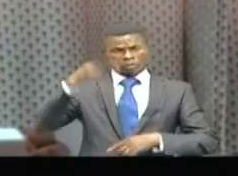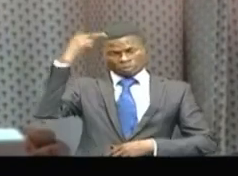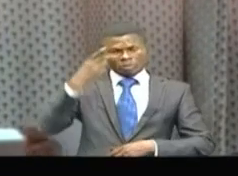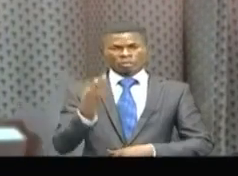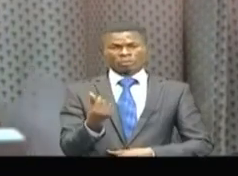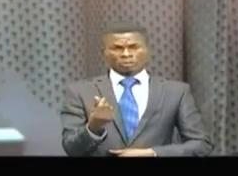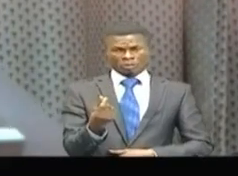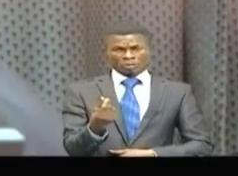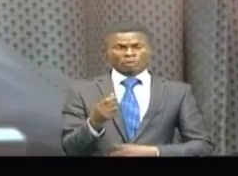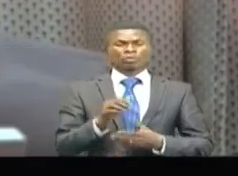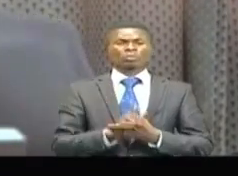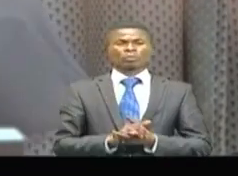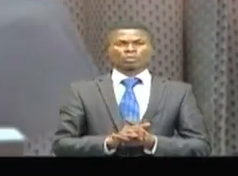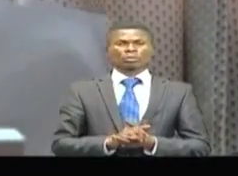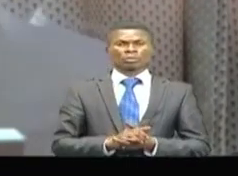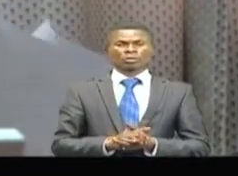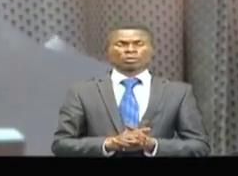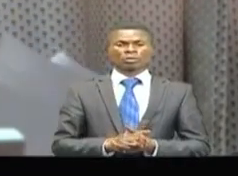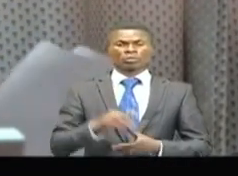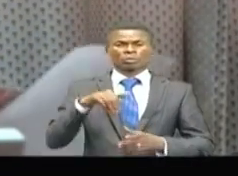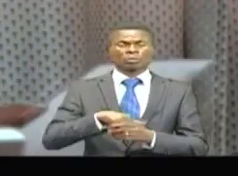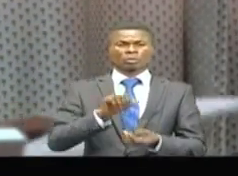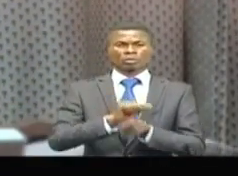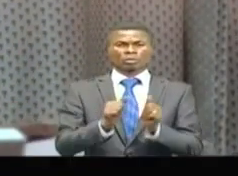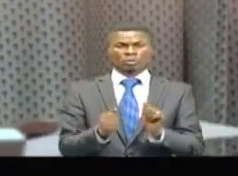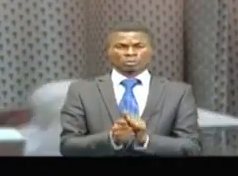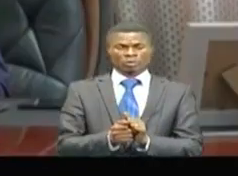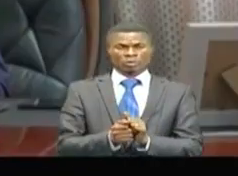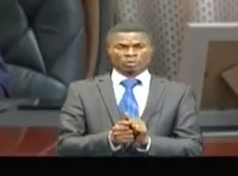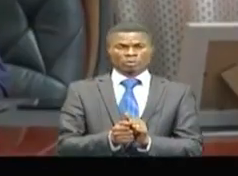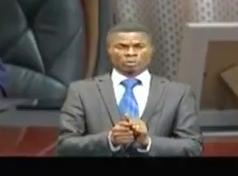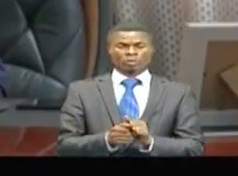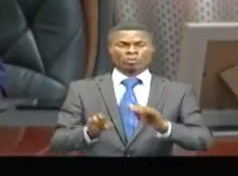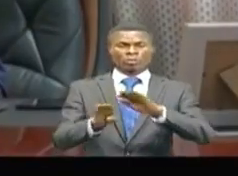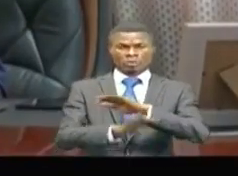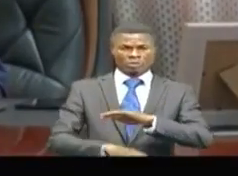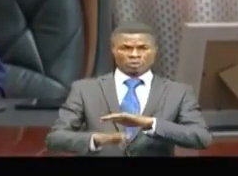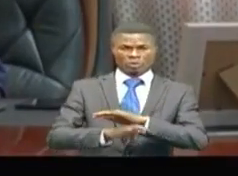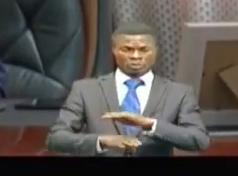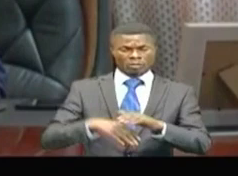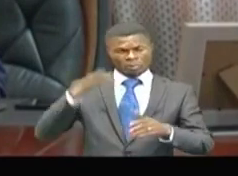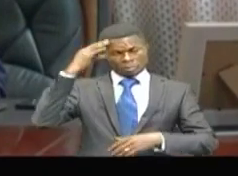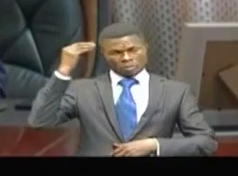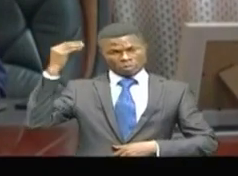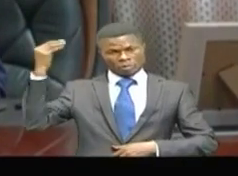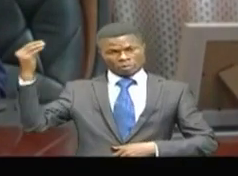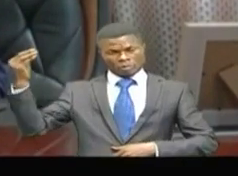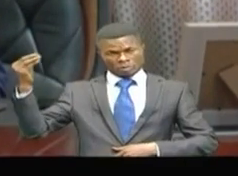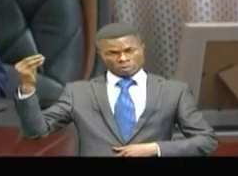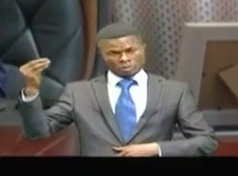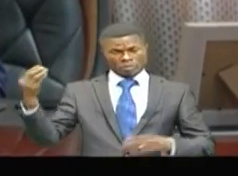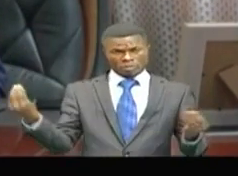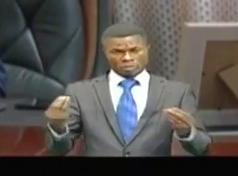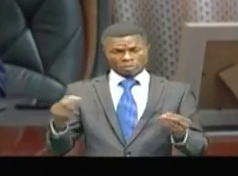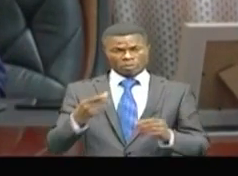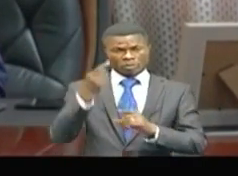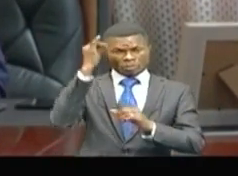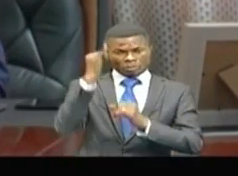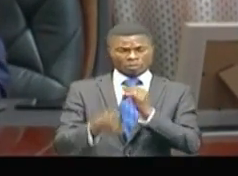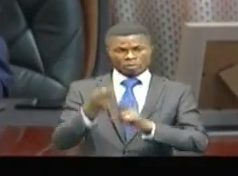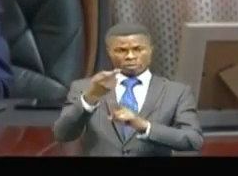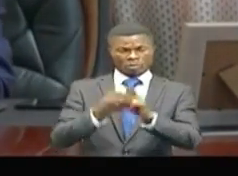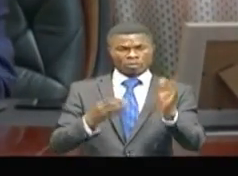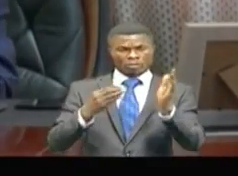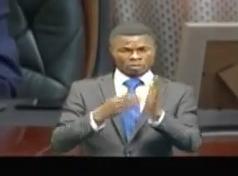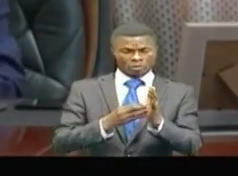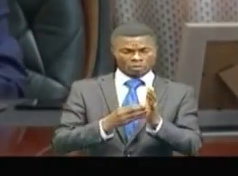monétaire. Dans le secteur réel, sur la base des estimations à fin juin, la croissance